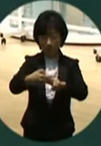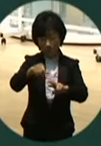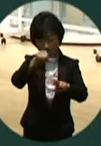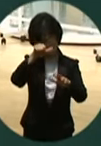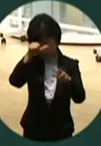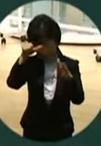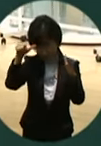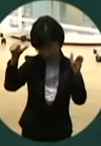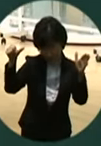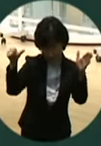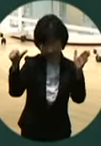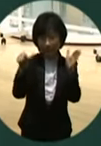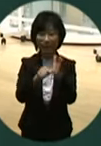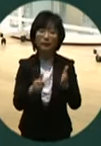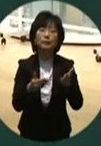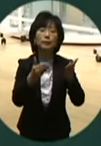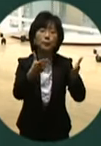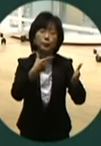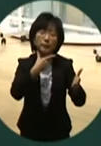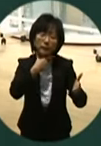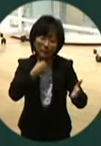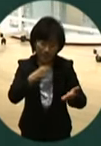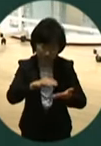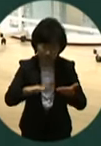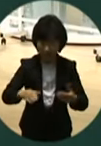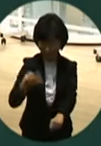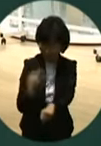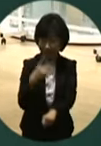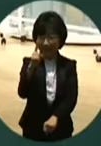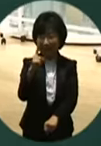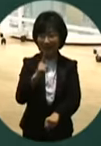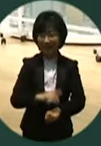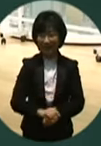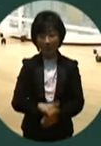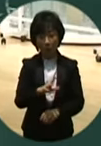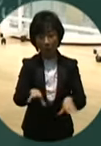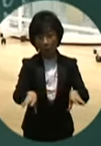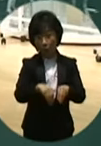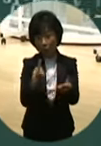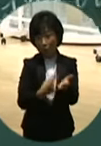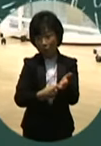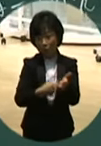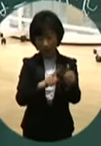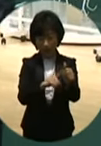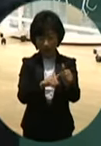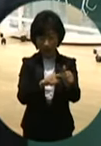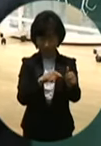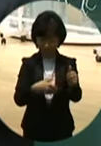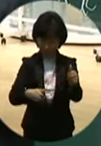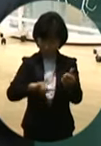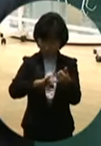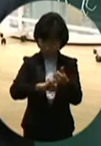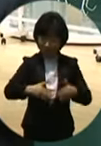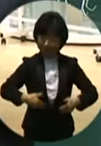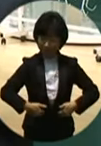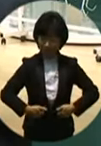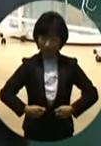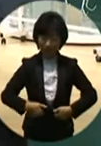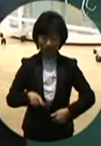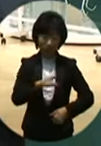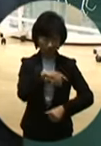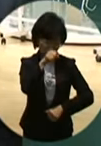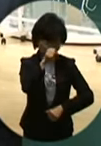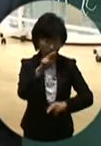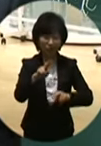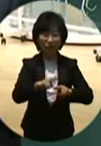the best present possible for your entire life. 총리님에게 가장 필요한 가장 좋은 선물을 내가 평생 동안